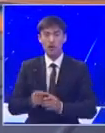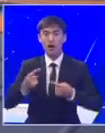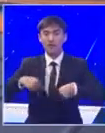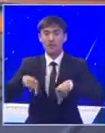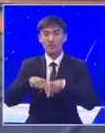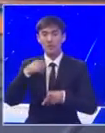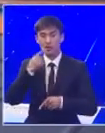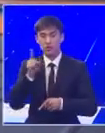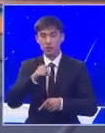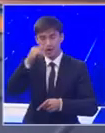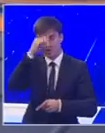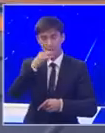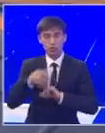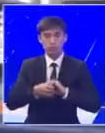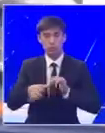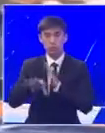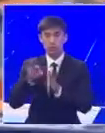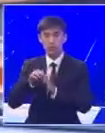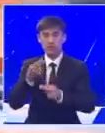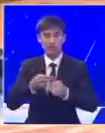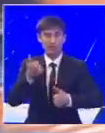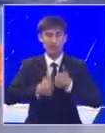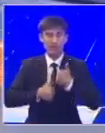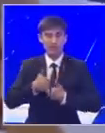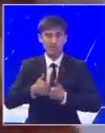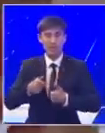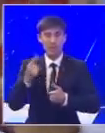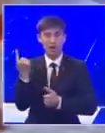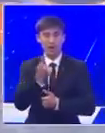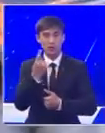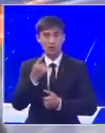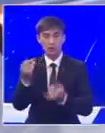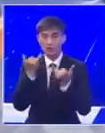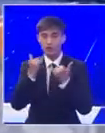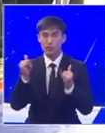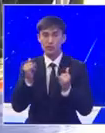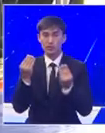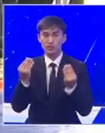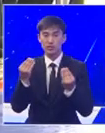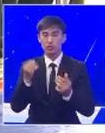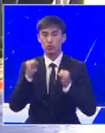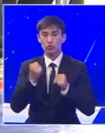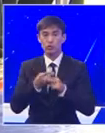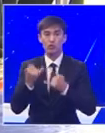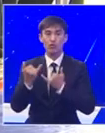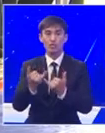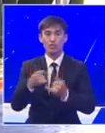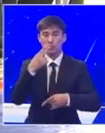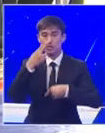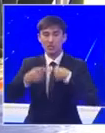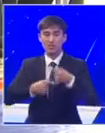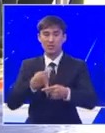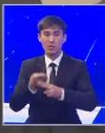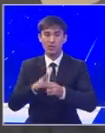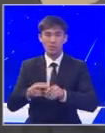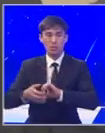Организаторы подчеркивают, казах-курюсе был выбран для этих состязаний не только как один из увлекательных видов спорта, но и из уважения к традициям. Этот